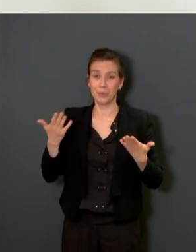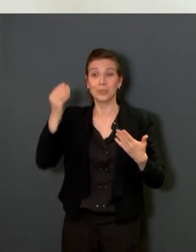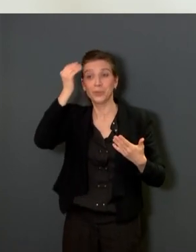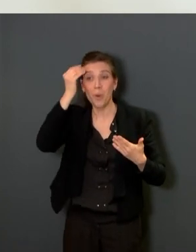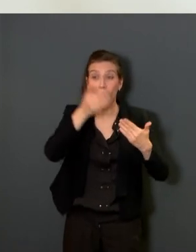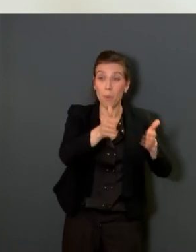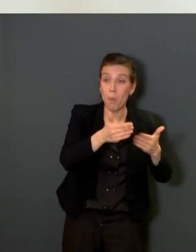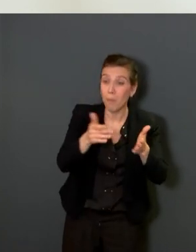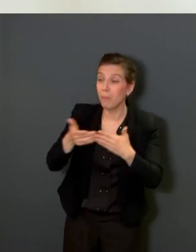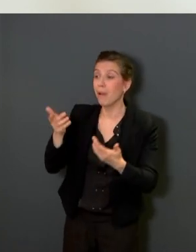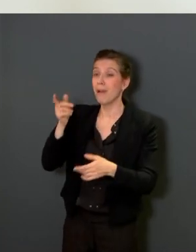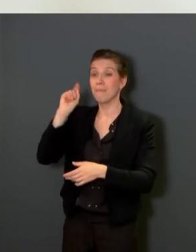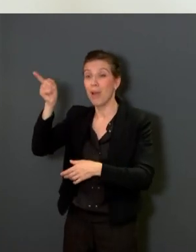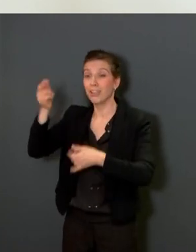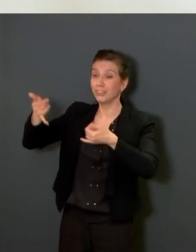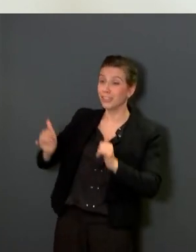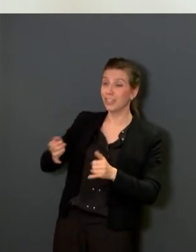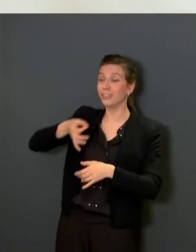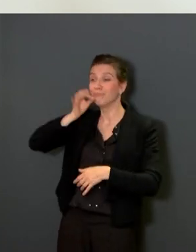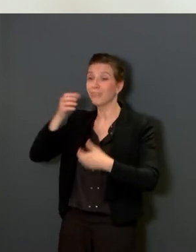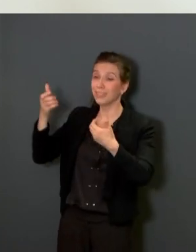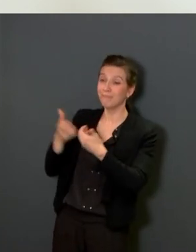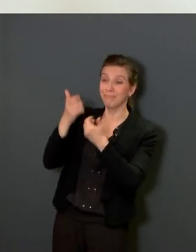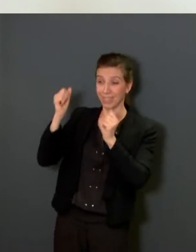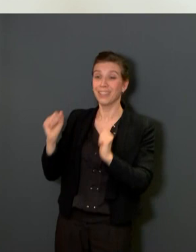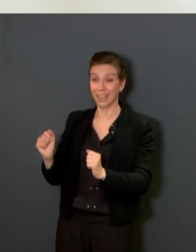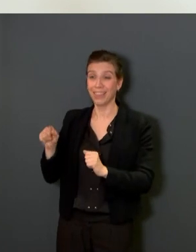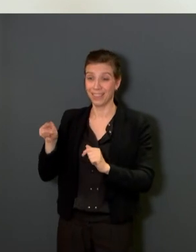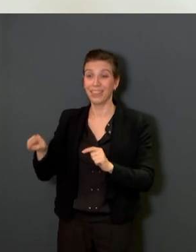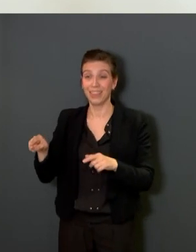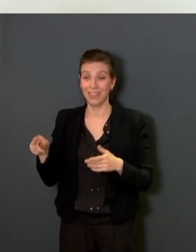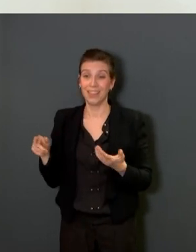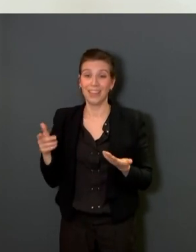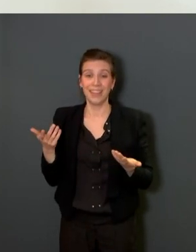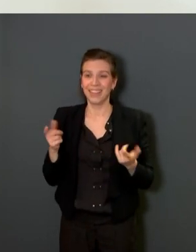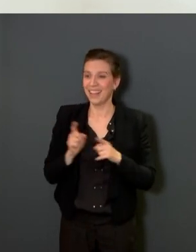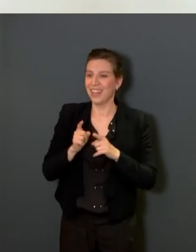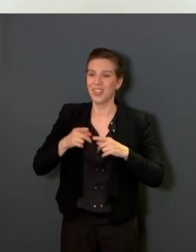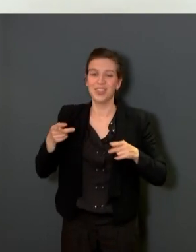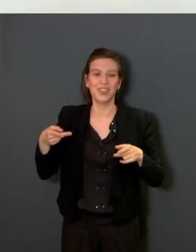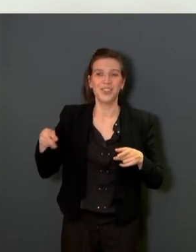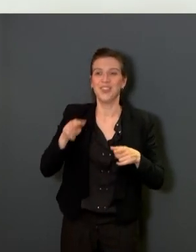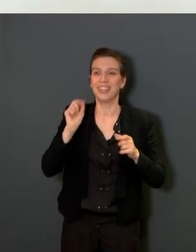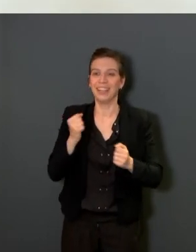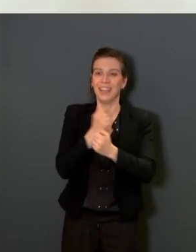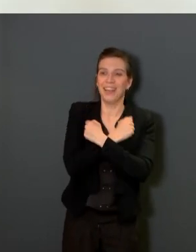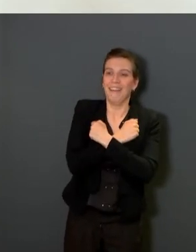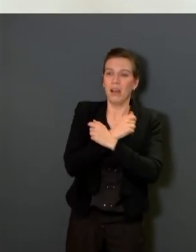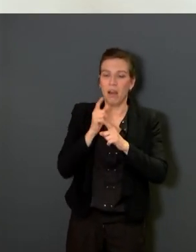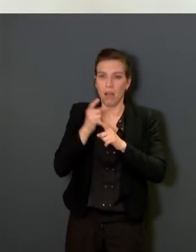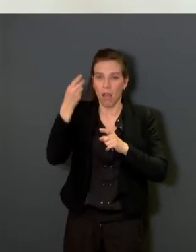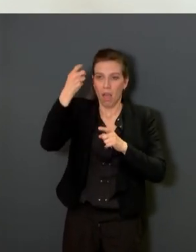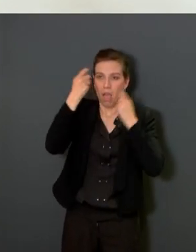een glas kunnen drinken met momenten waar dat we elkaar onbezorgd kunnen vastpakken. Zonder in vrees